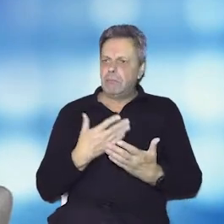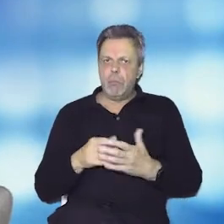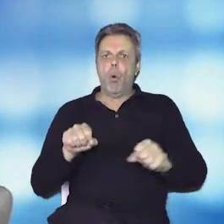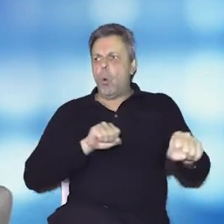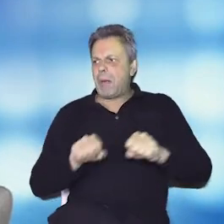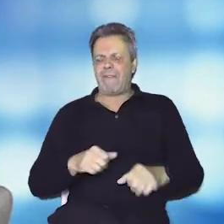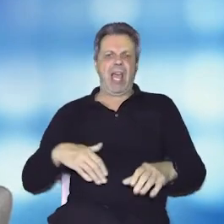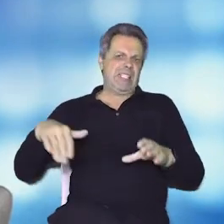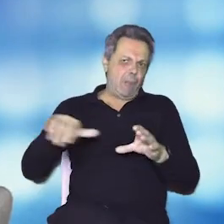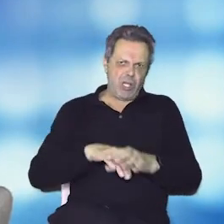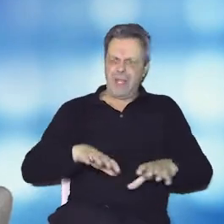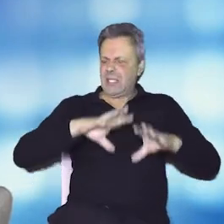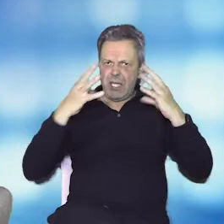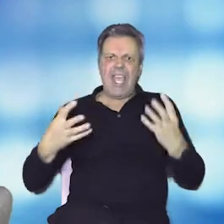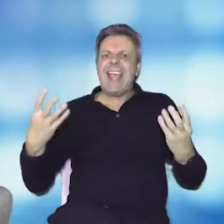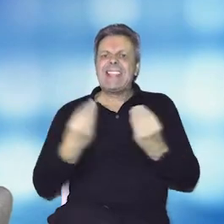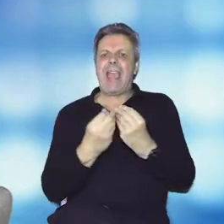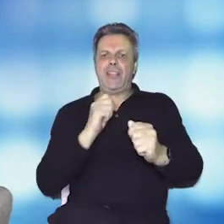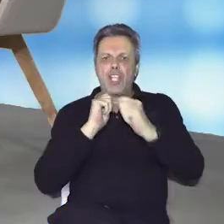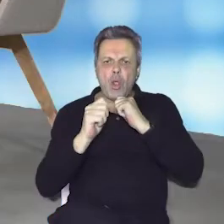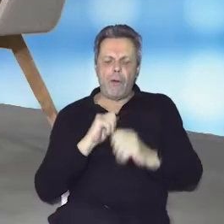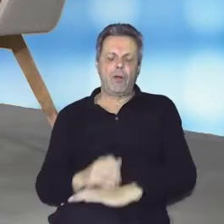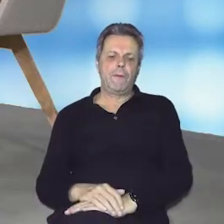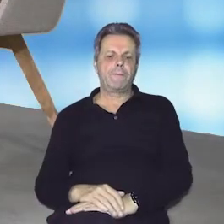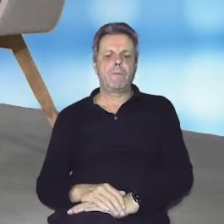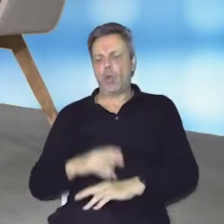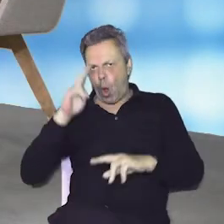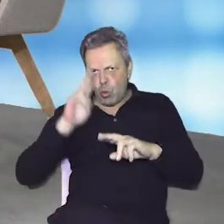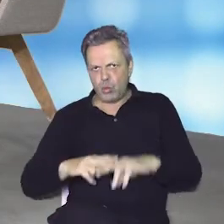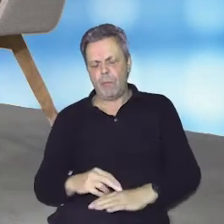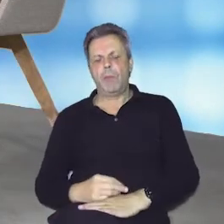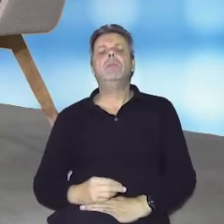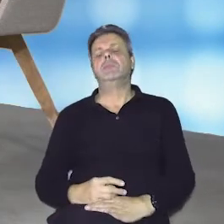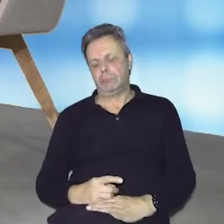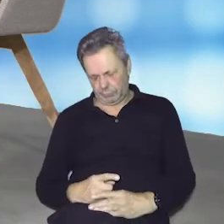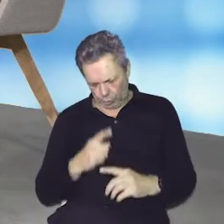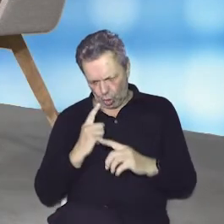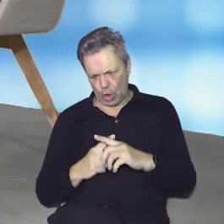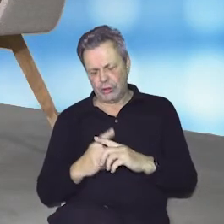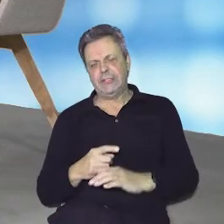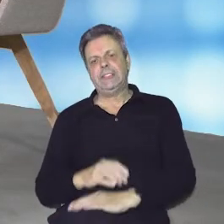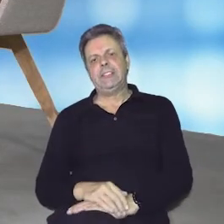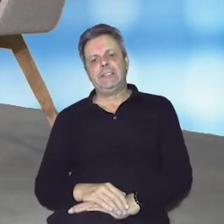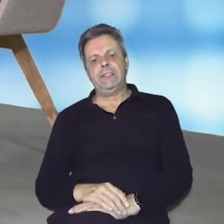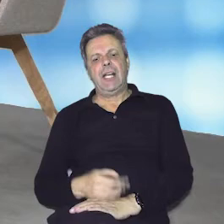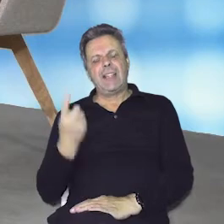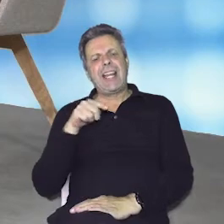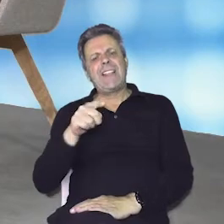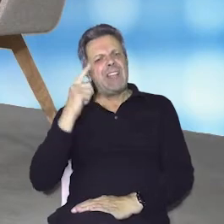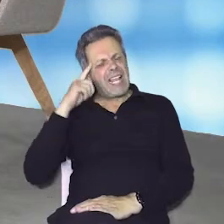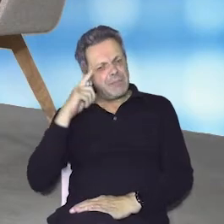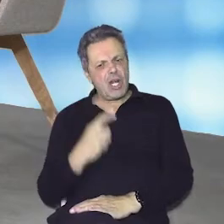su zaposlenici. Zajednički se dogovarate, odlučujete. Točno. Jeste li